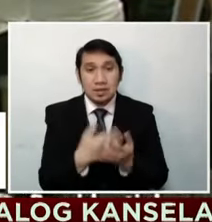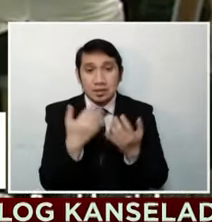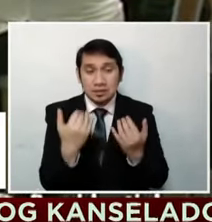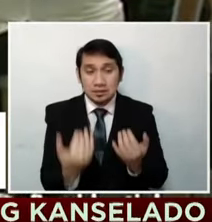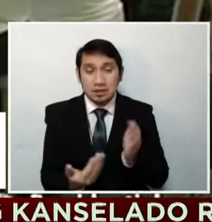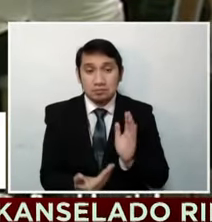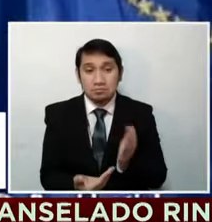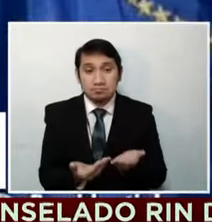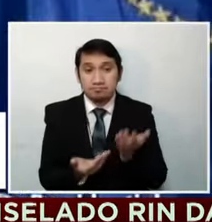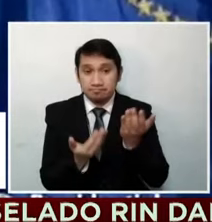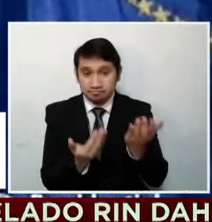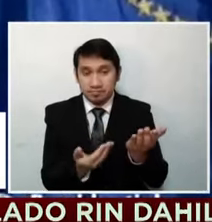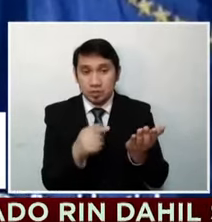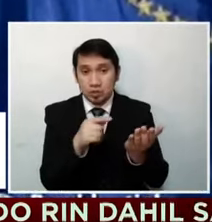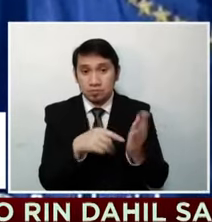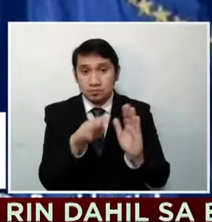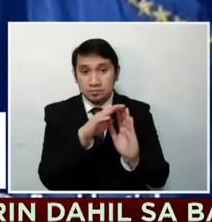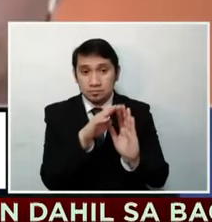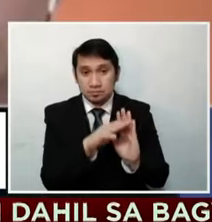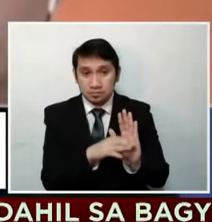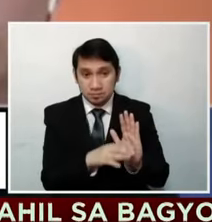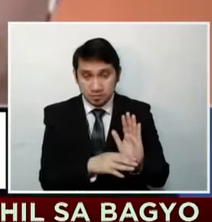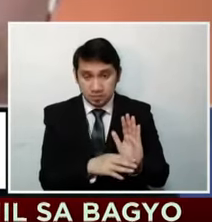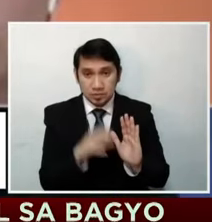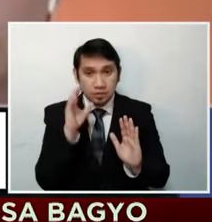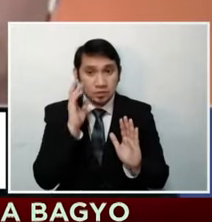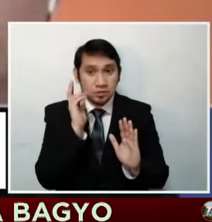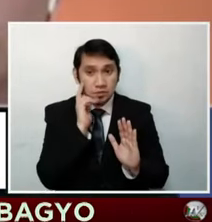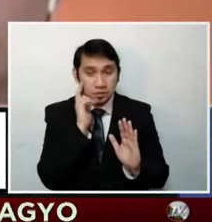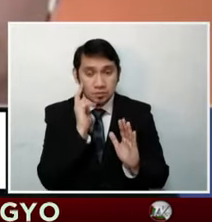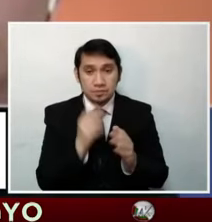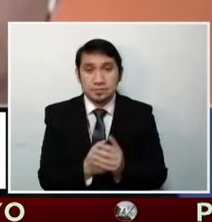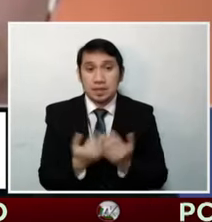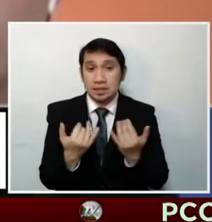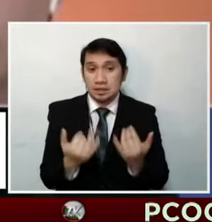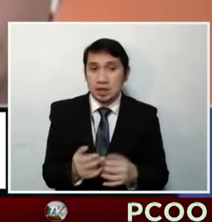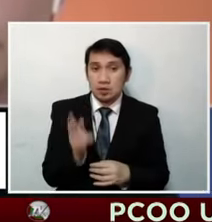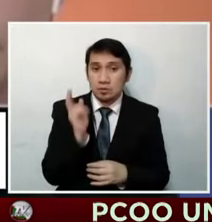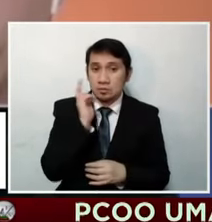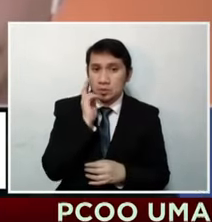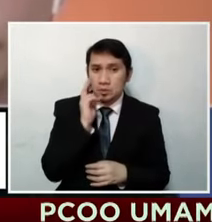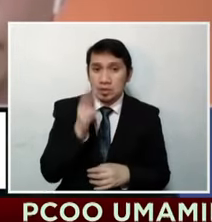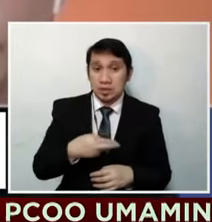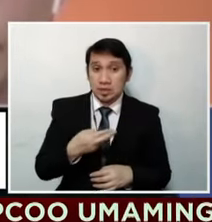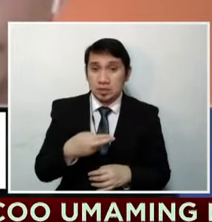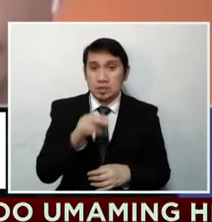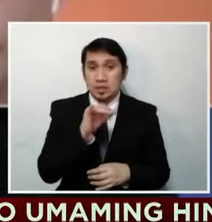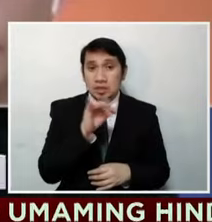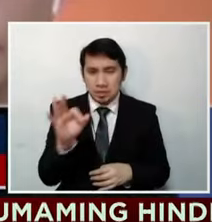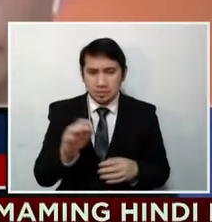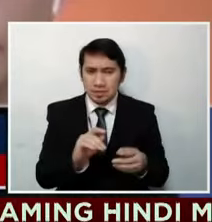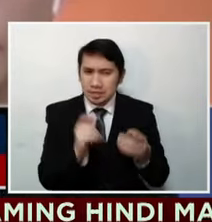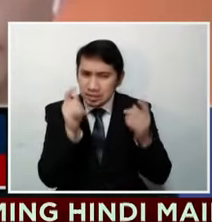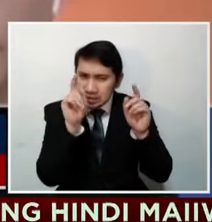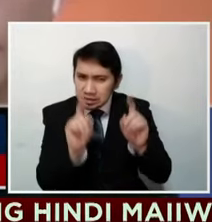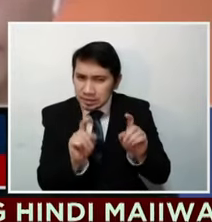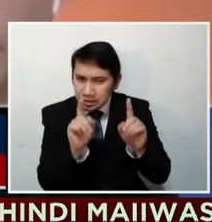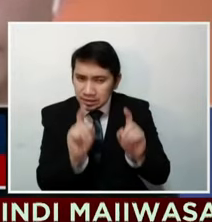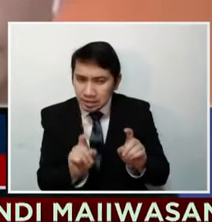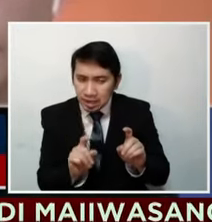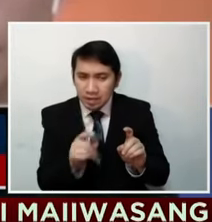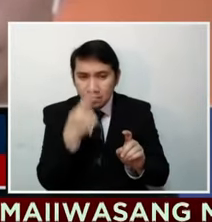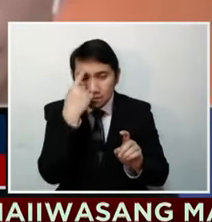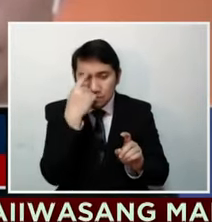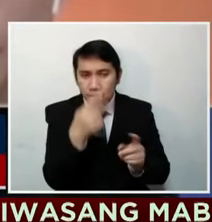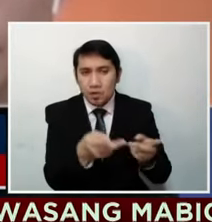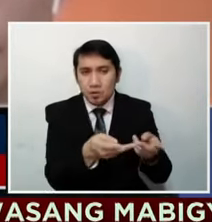at DOH ang guidelines kay Pangulong Duterte. Ang initial reaction ng Presidente, kung talagang pilot at sa mga areas na mababa talaga